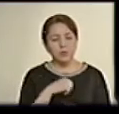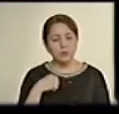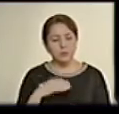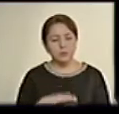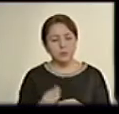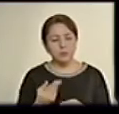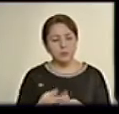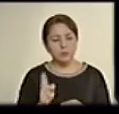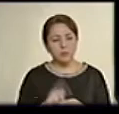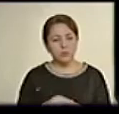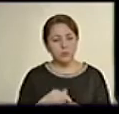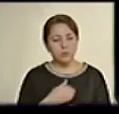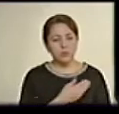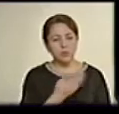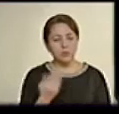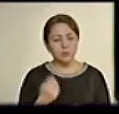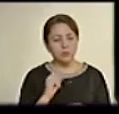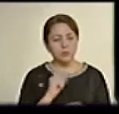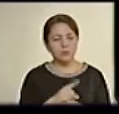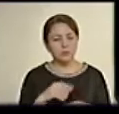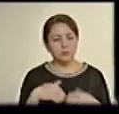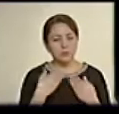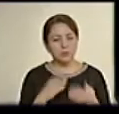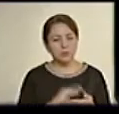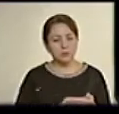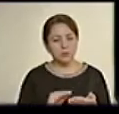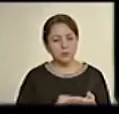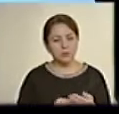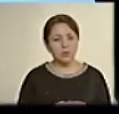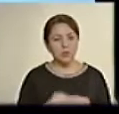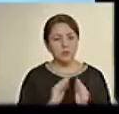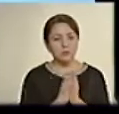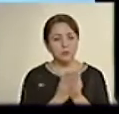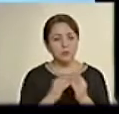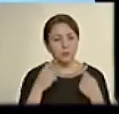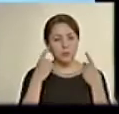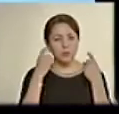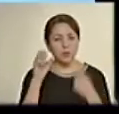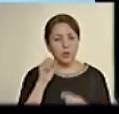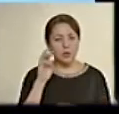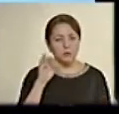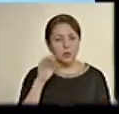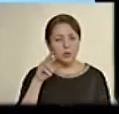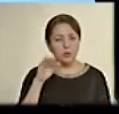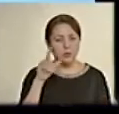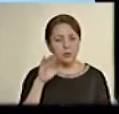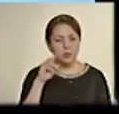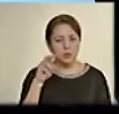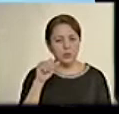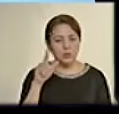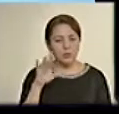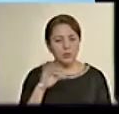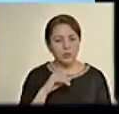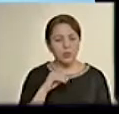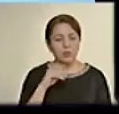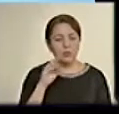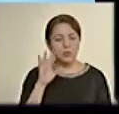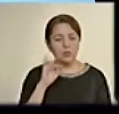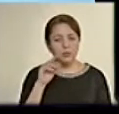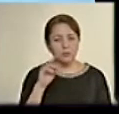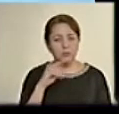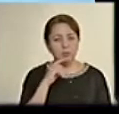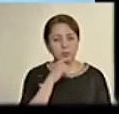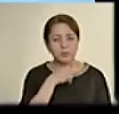uchun esa sizga quyidagi topshiriqlarni beraman. Darslikdagi o'sha Buxoro amirligidagi ijtimoiy-iqtisodiy hayot hamda